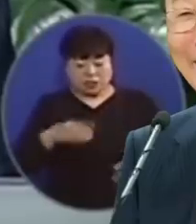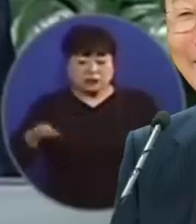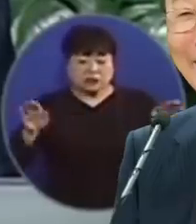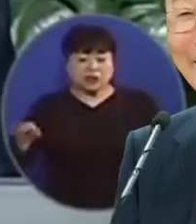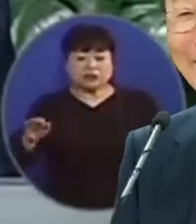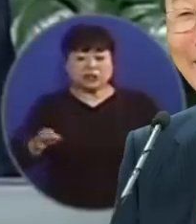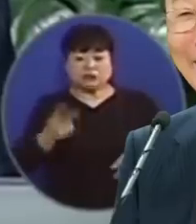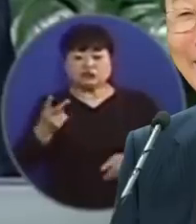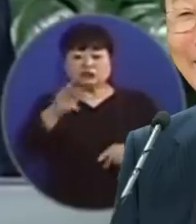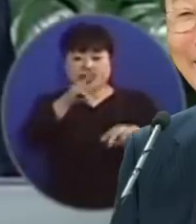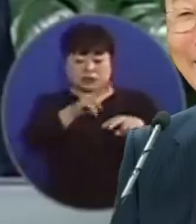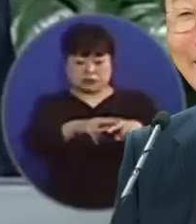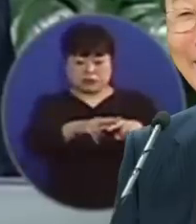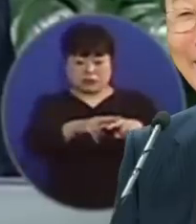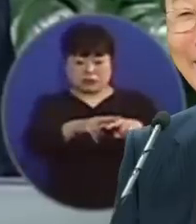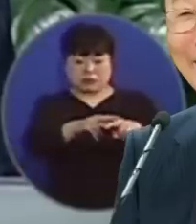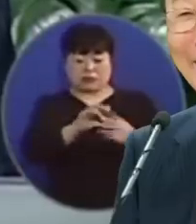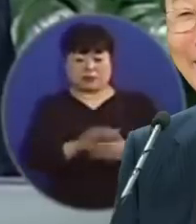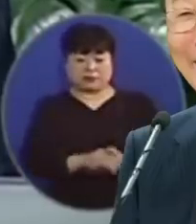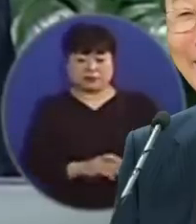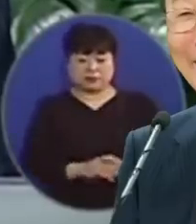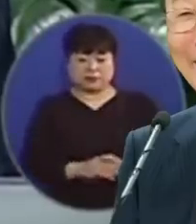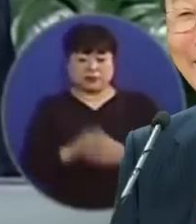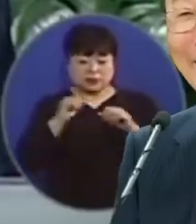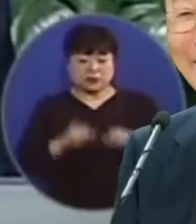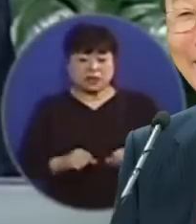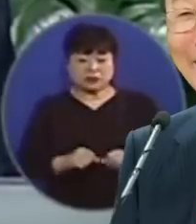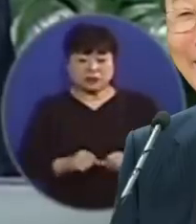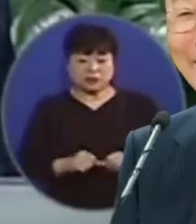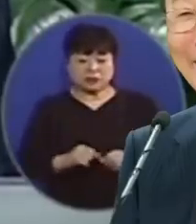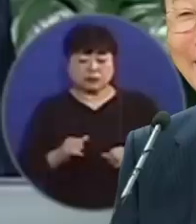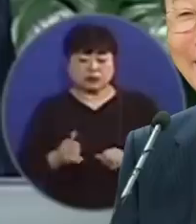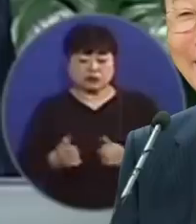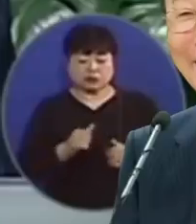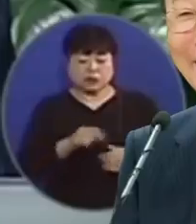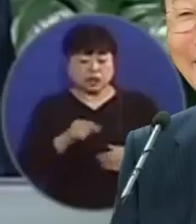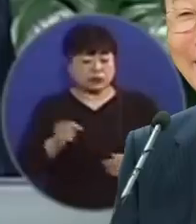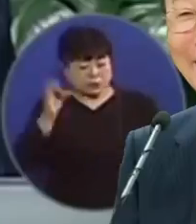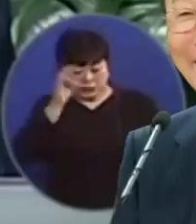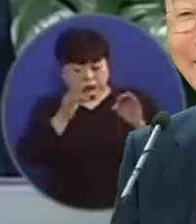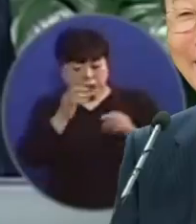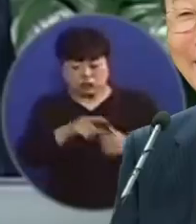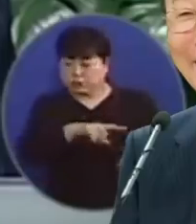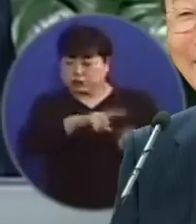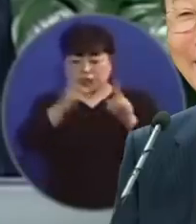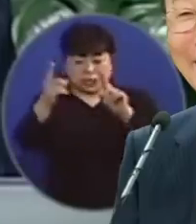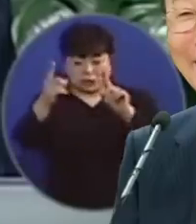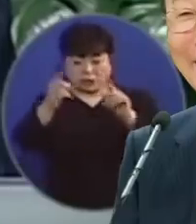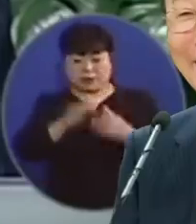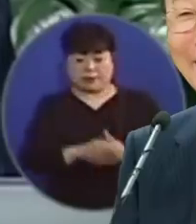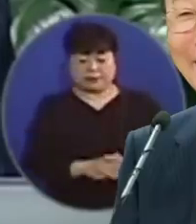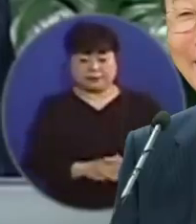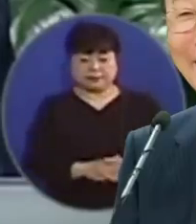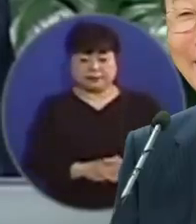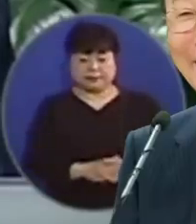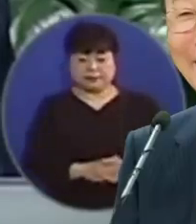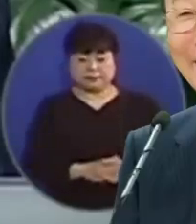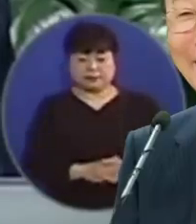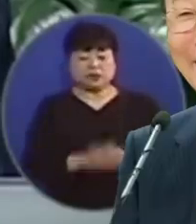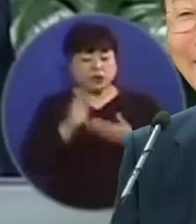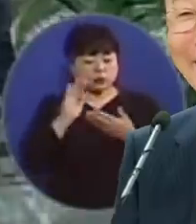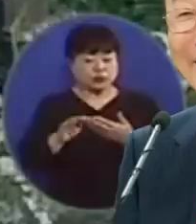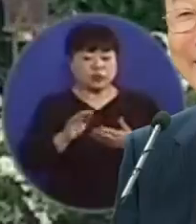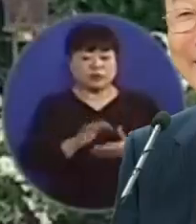사람이 앉아가지고서 너희가 산 자를 죽은 자 가운데 찾구나. 예수님은 살아나셨다. 그로부터 시작해서